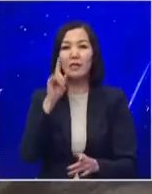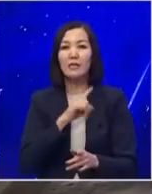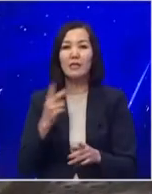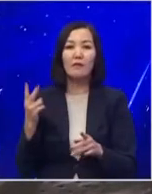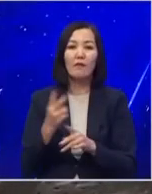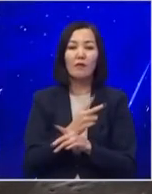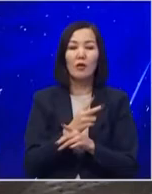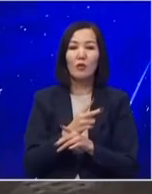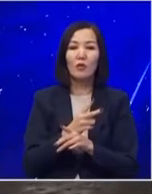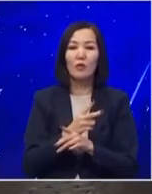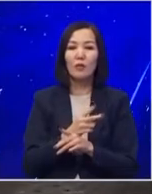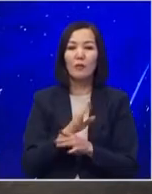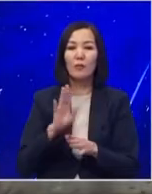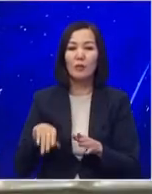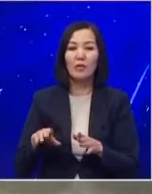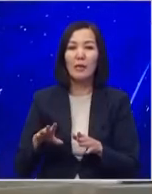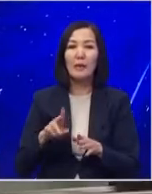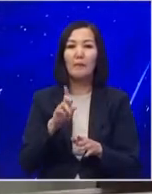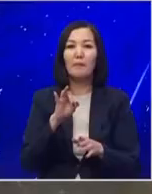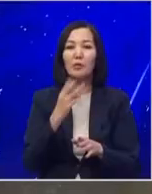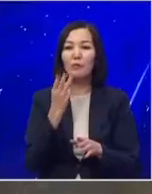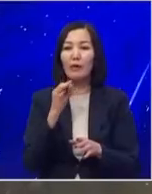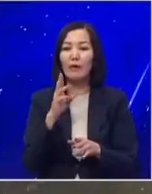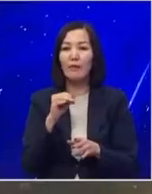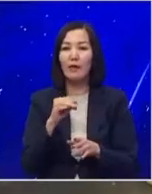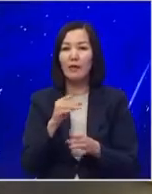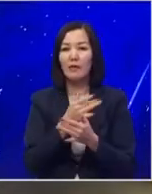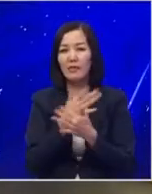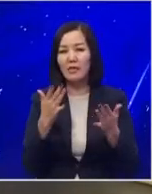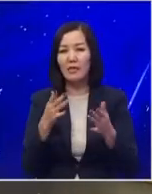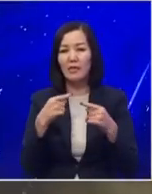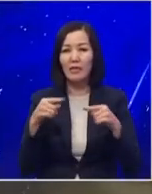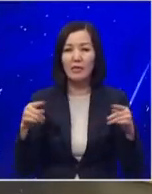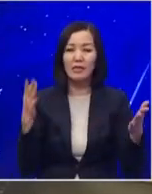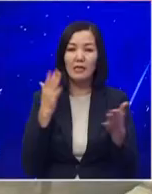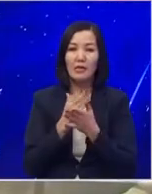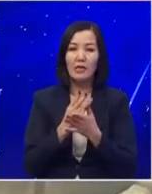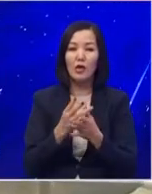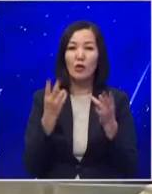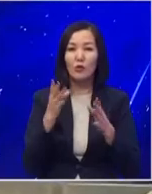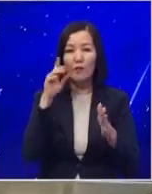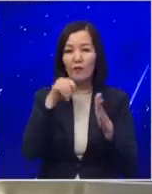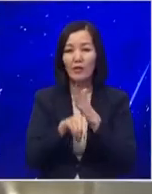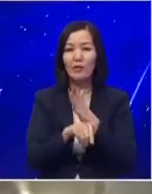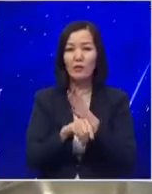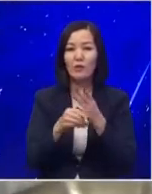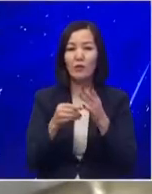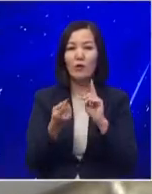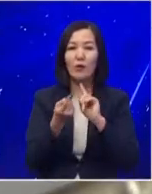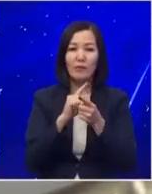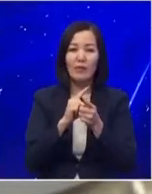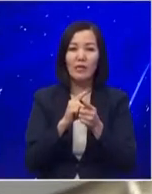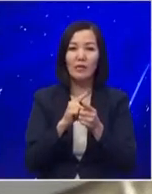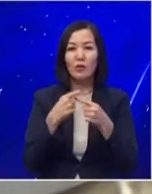блюдо после бешбармака видов этого блюда существует десятки а все потому что начинку в тесте можно варьировать на усмотрение